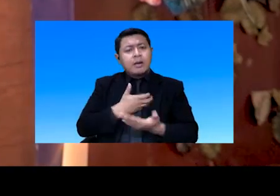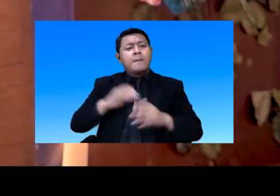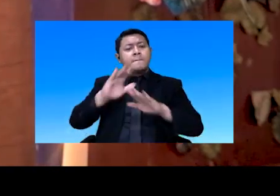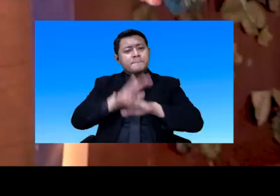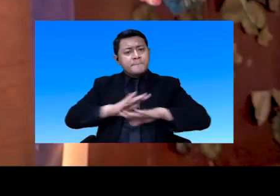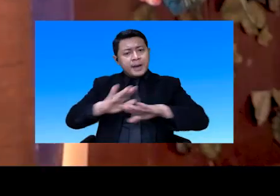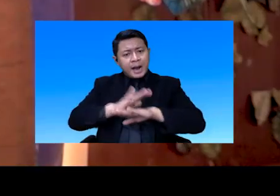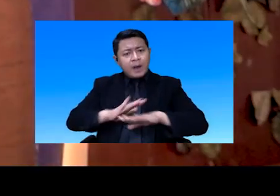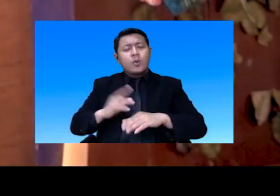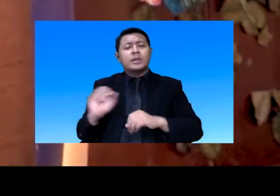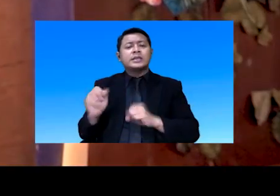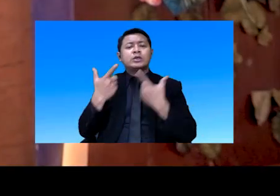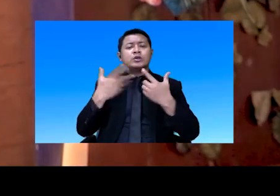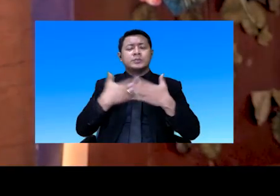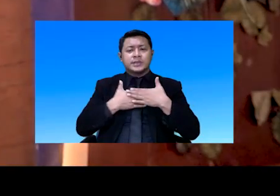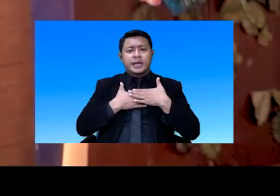hidup saya.